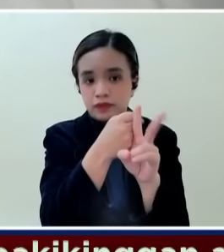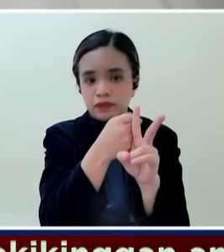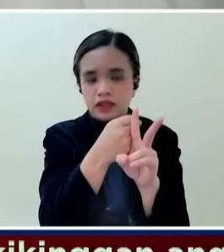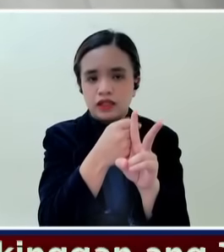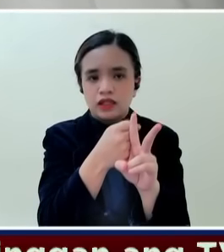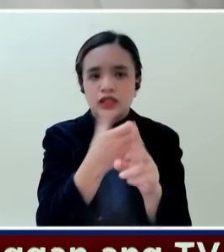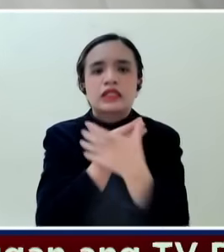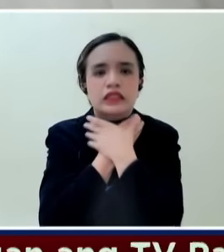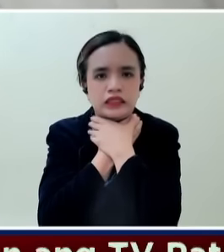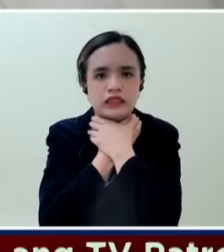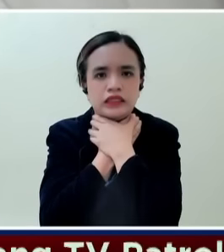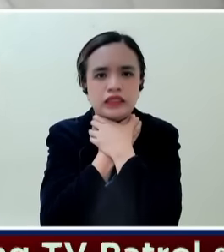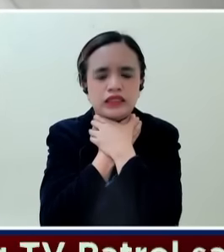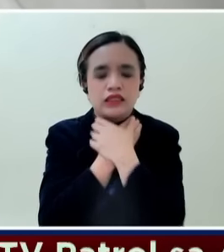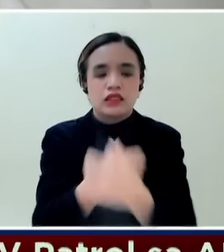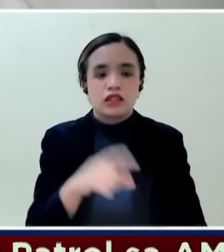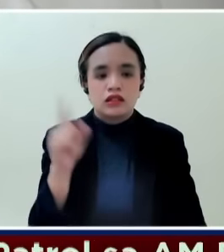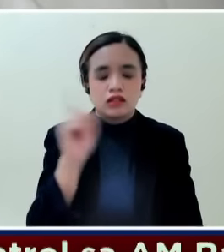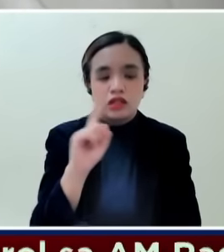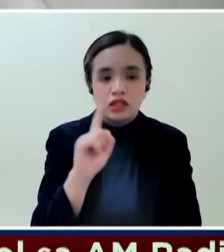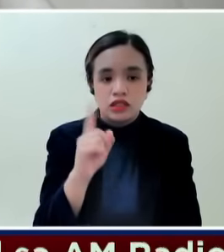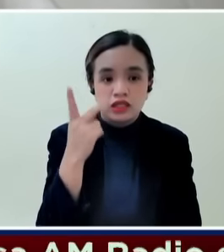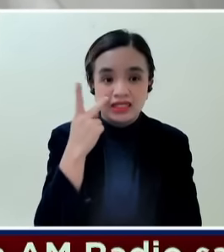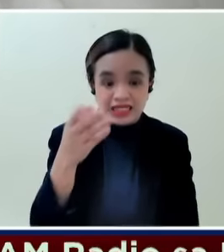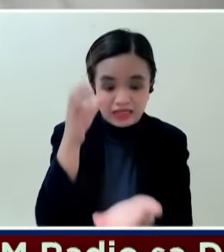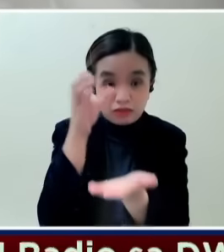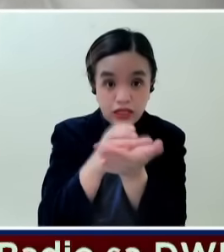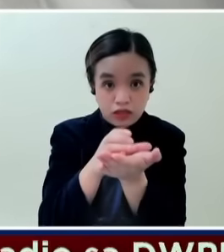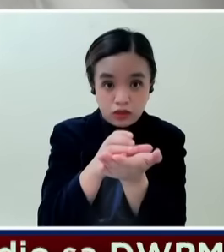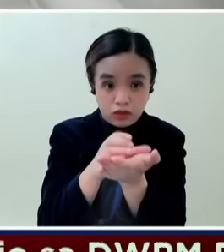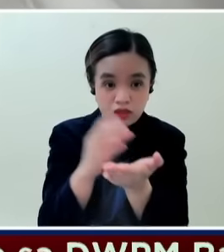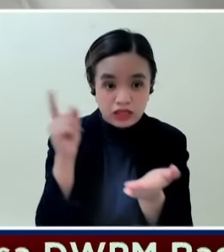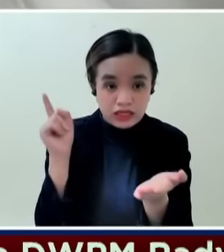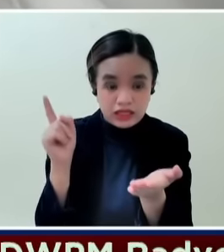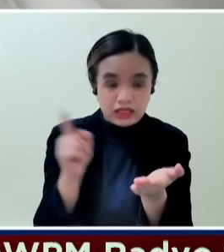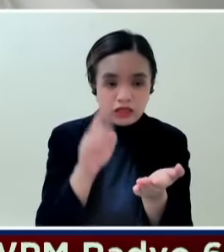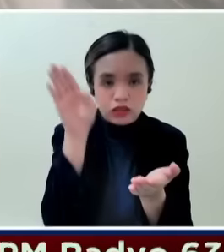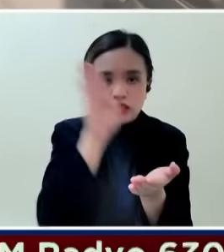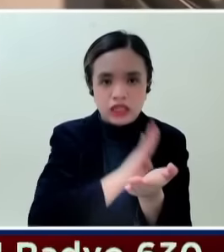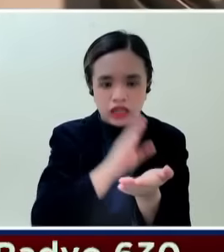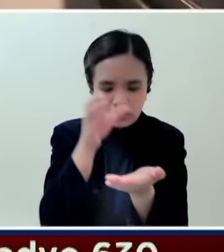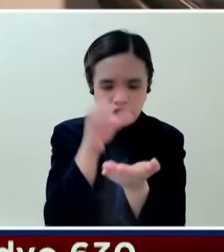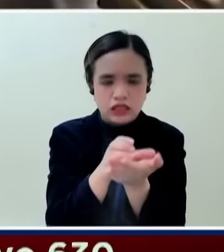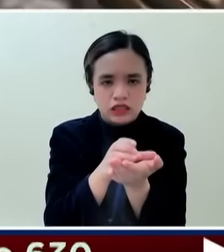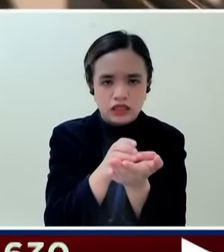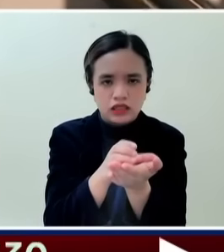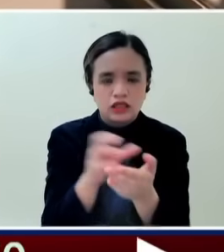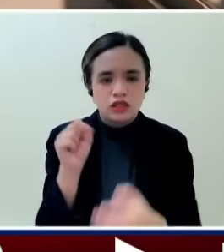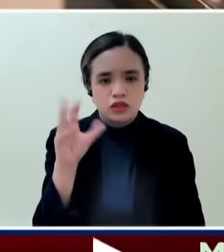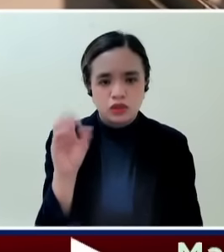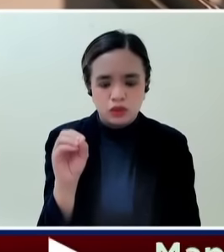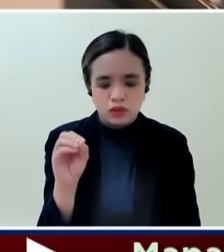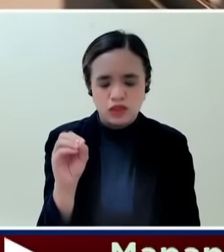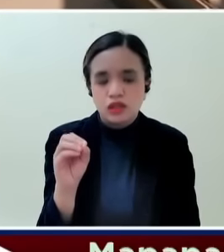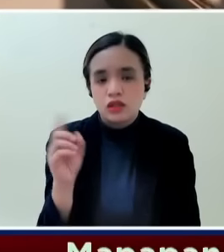Ang nakita lang kasi natin na piece of evidence doon ay broken glass. So, subject